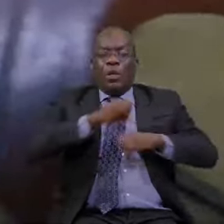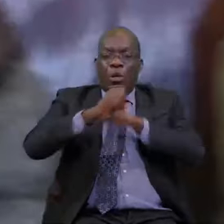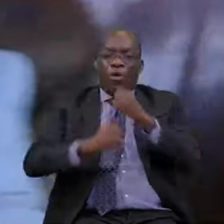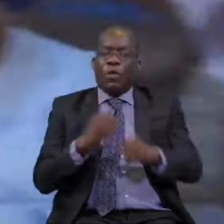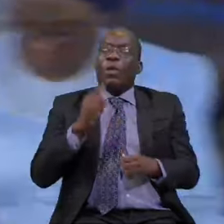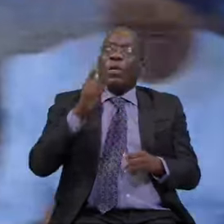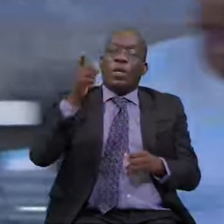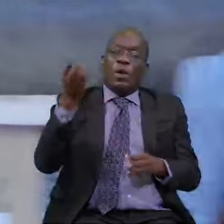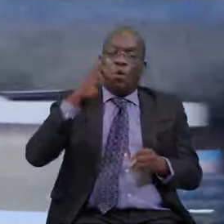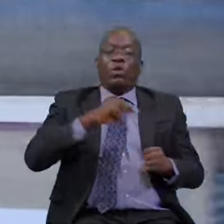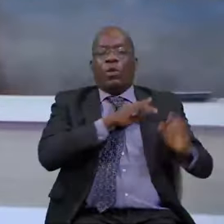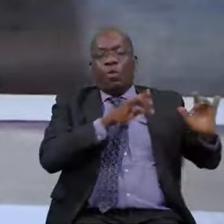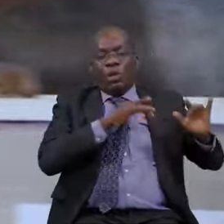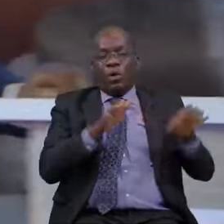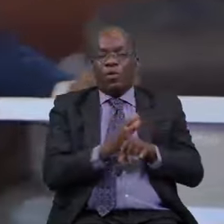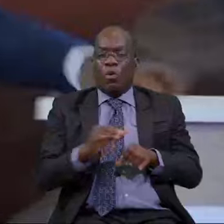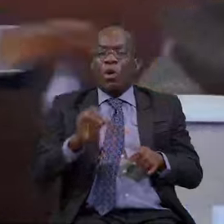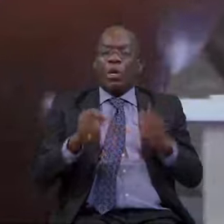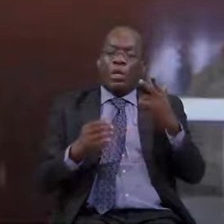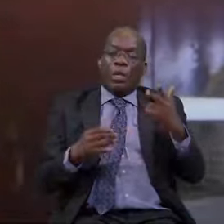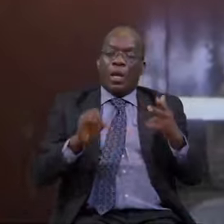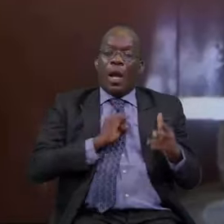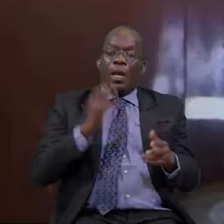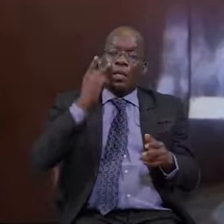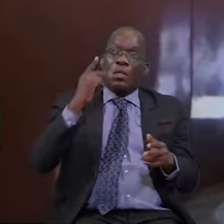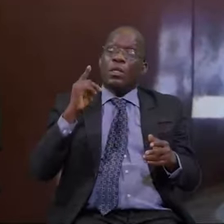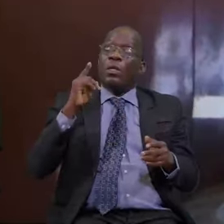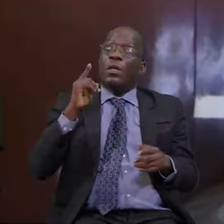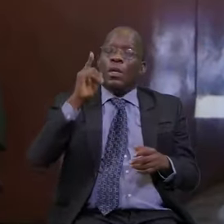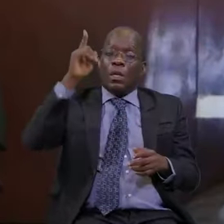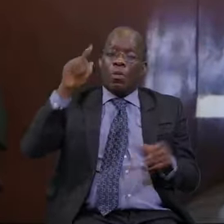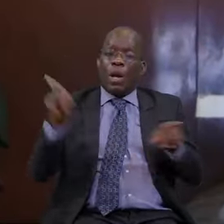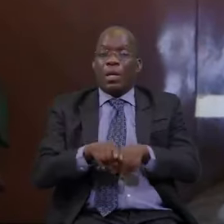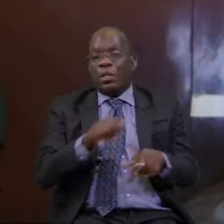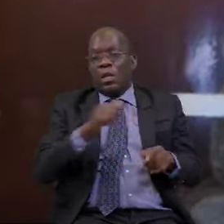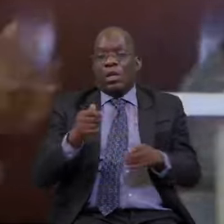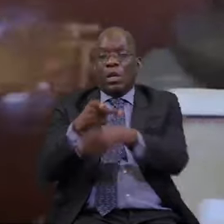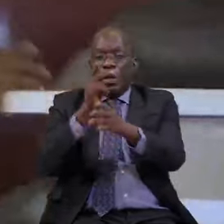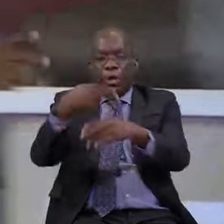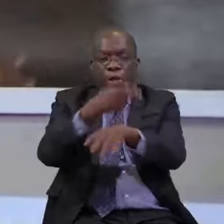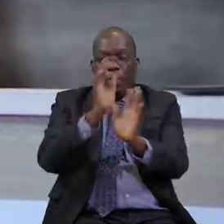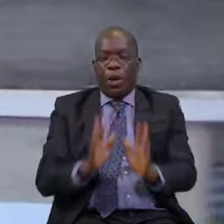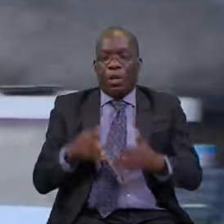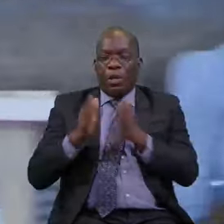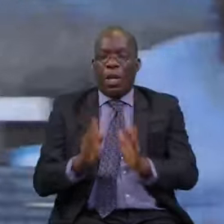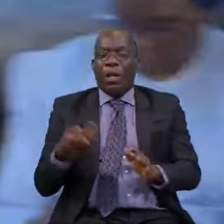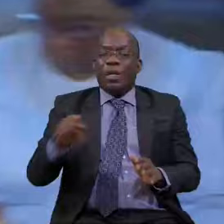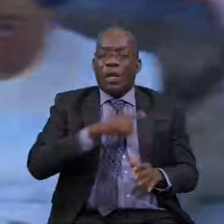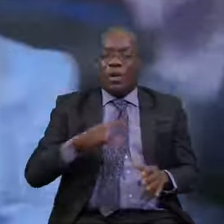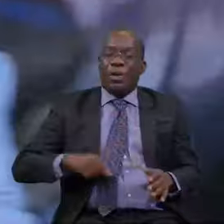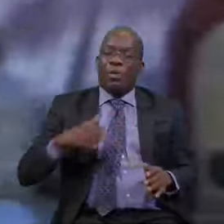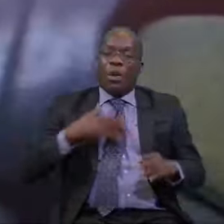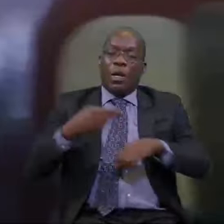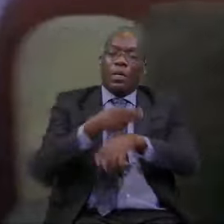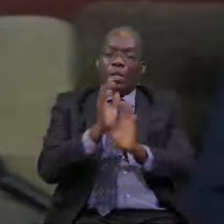dirigeant sympathique. Christ est le berger dirigeant. L'Éternel, votre berger,